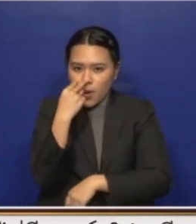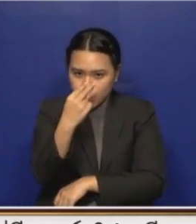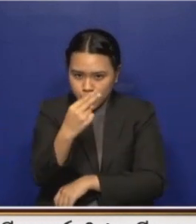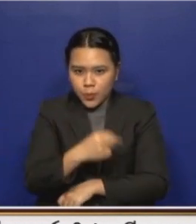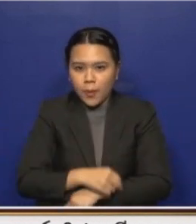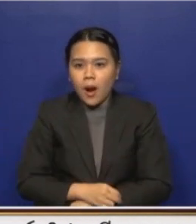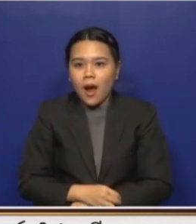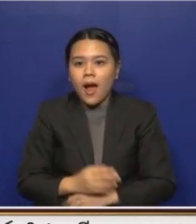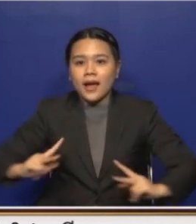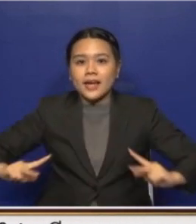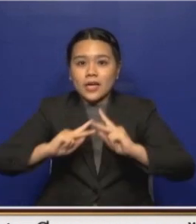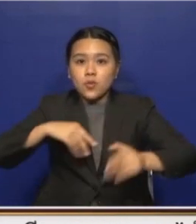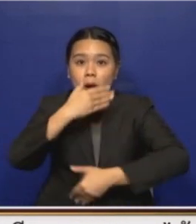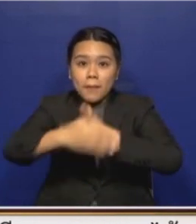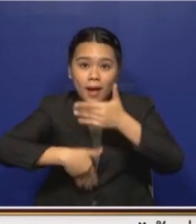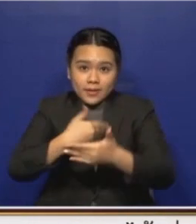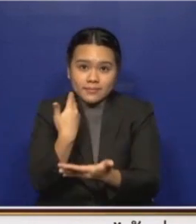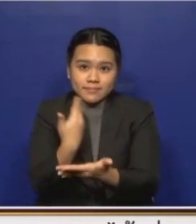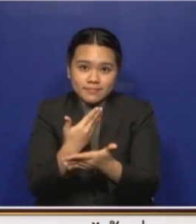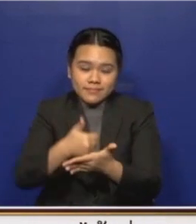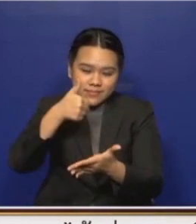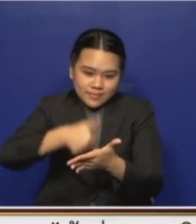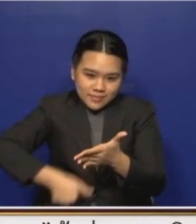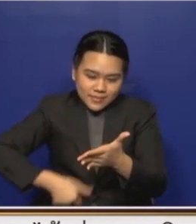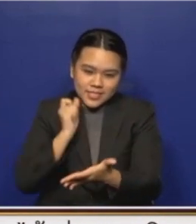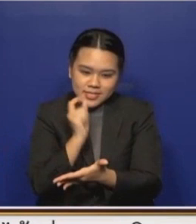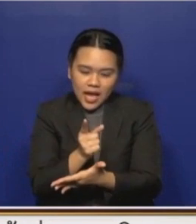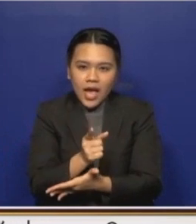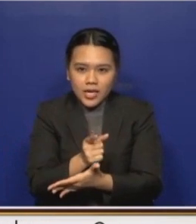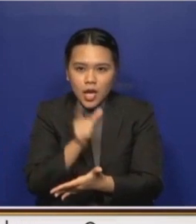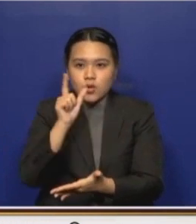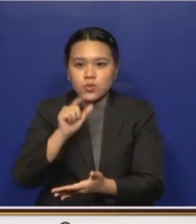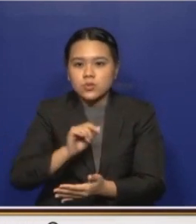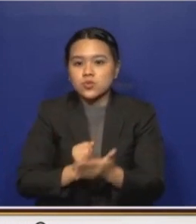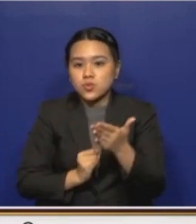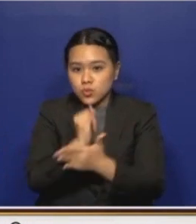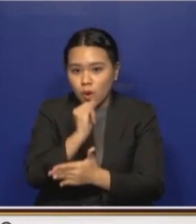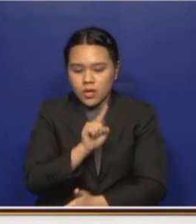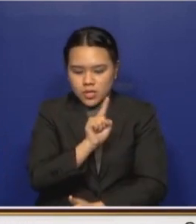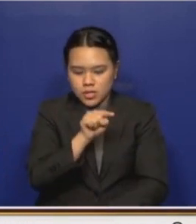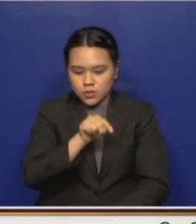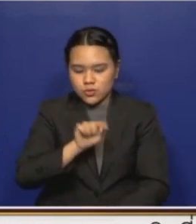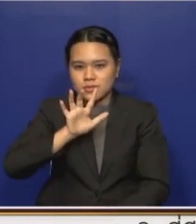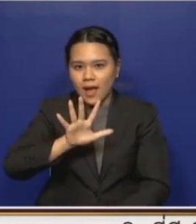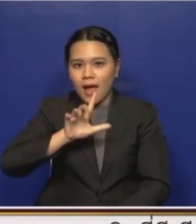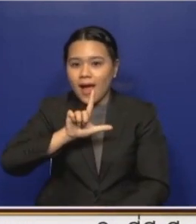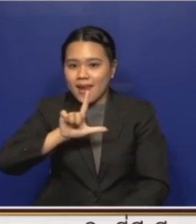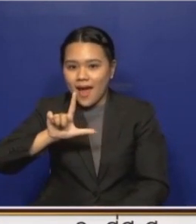คือ 1.5 ล้านล้านฮะนั่นเป็นตัวสีแดงแปลว่าเราขาดดุลการค้ากับจีน